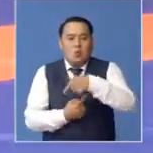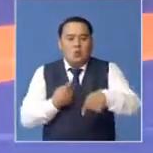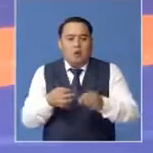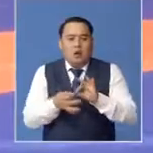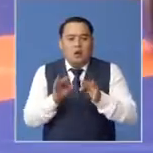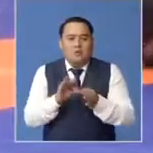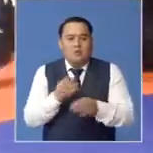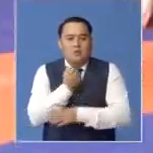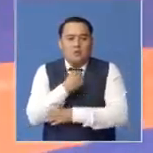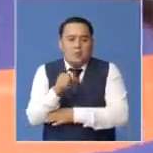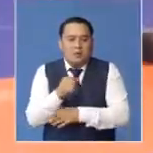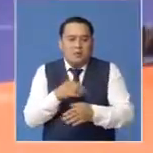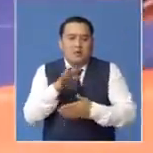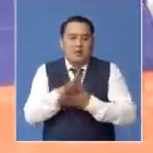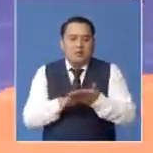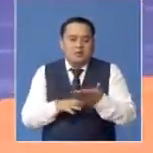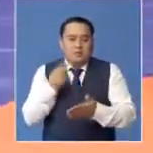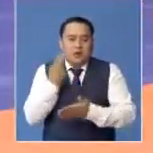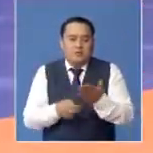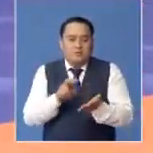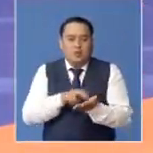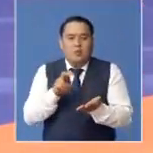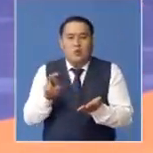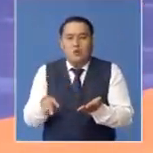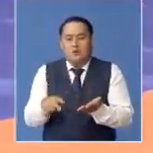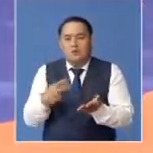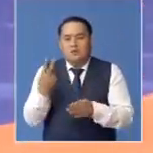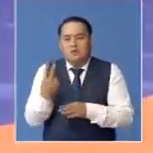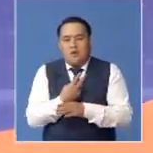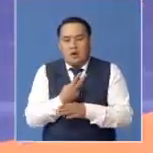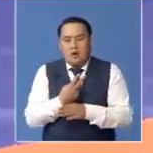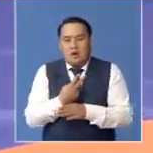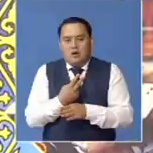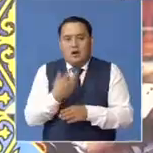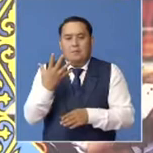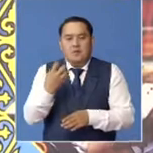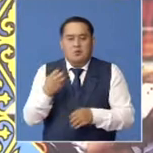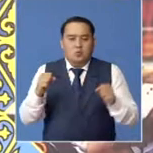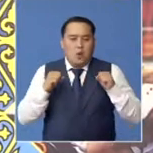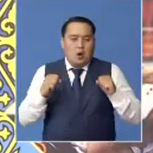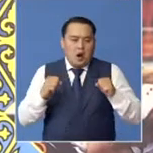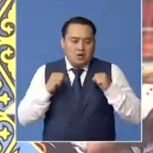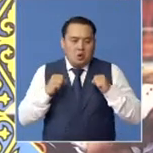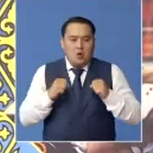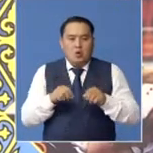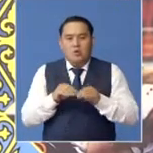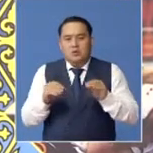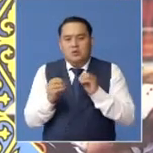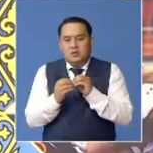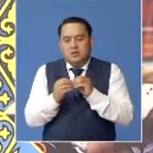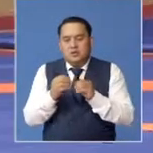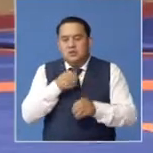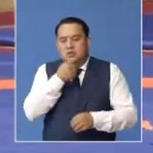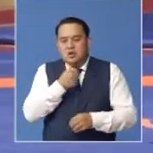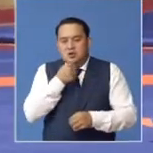системе. Победил – проходишь дальше, проиграл – выбываешь. Всего 2 раздела панкратиона. Около 500 спортсменов возрастной категории от 10 лет и